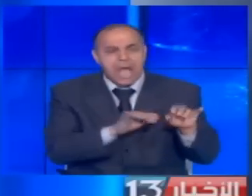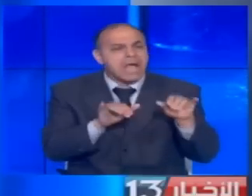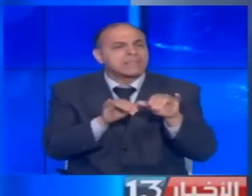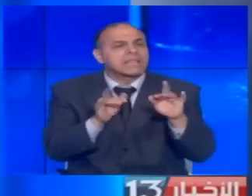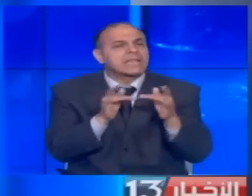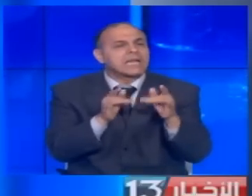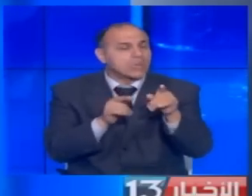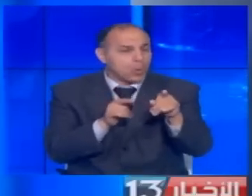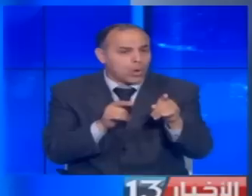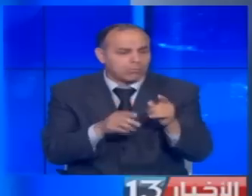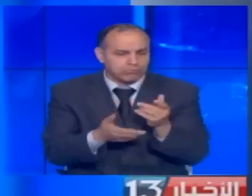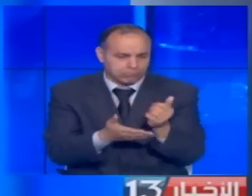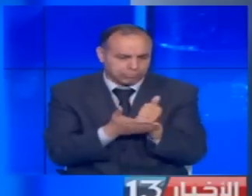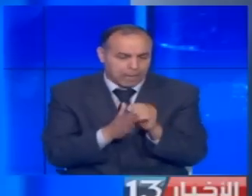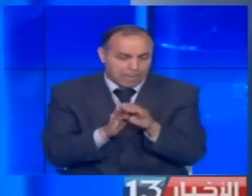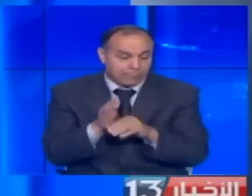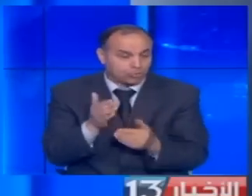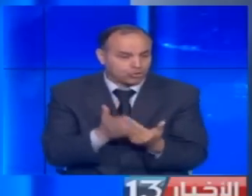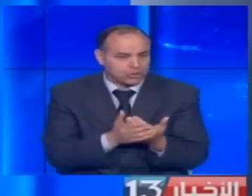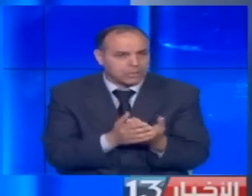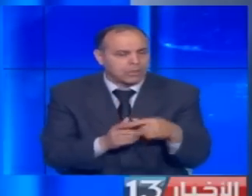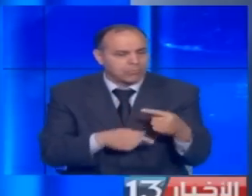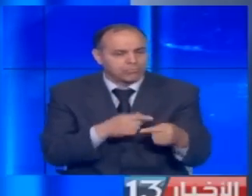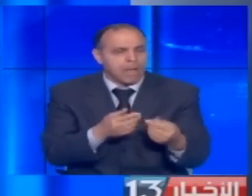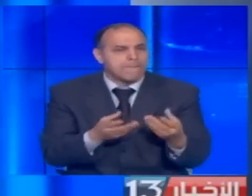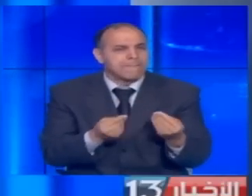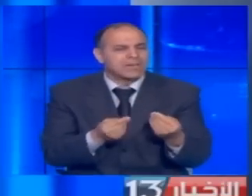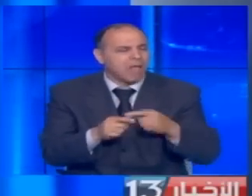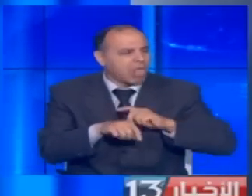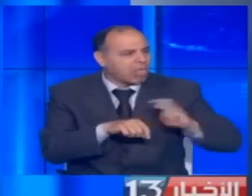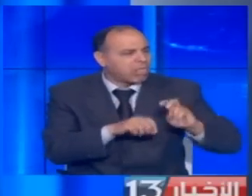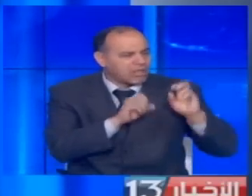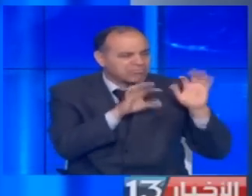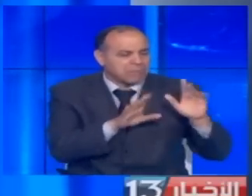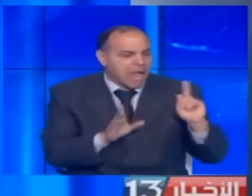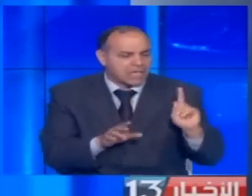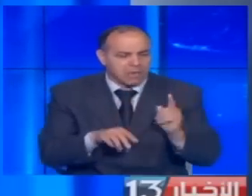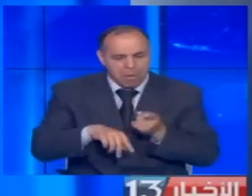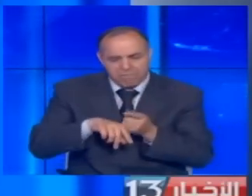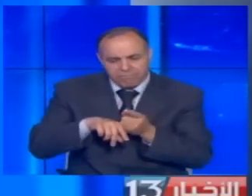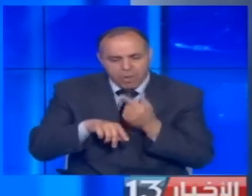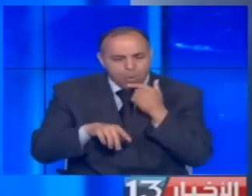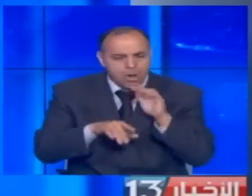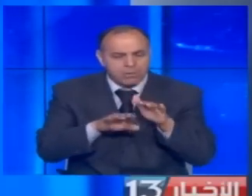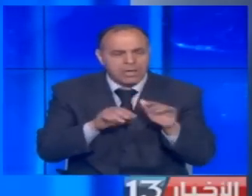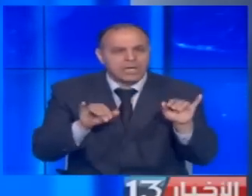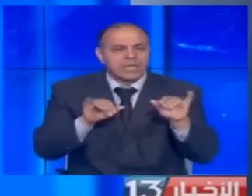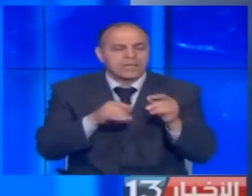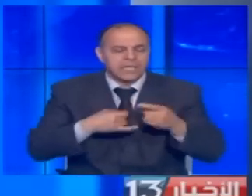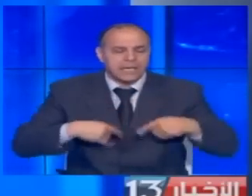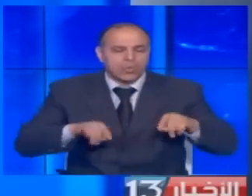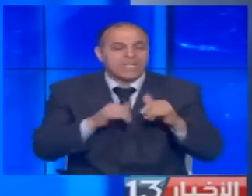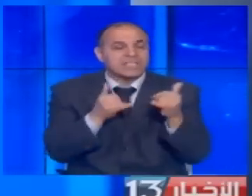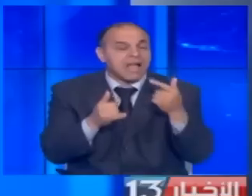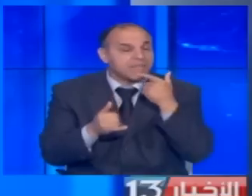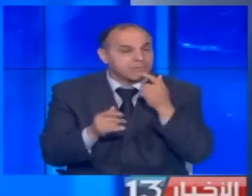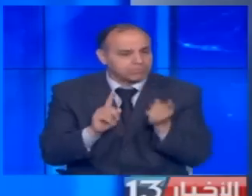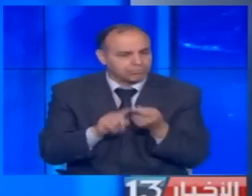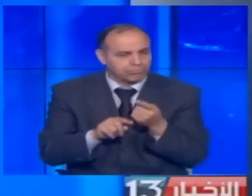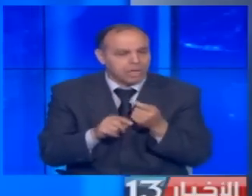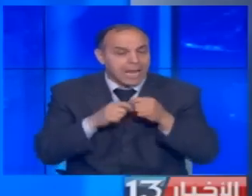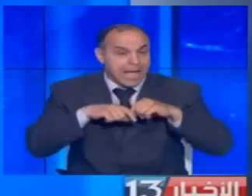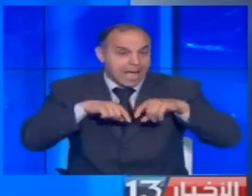ابرز مزايا هذه المنظومه التي ستوفر الكثير من الوقت لمستعمليها خلال ندوه صحفيه خصصت